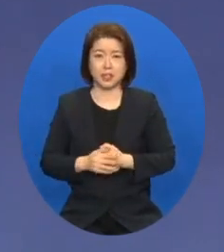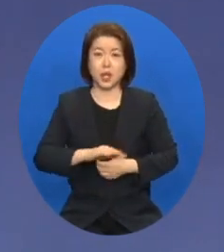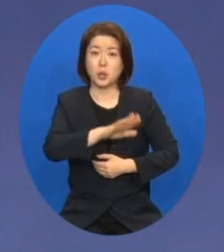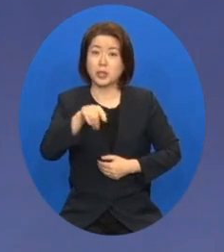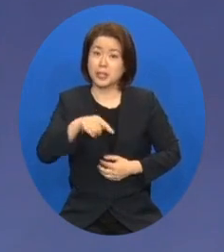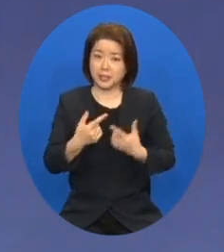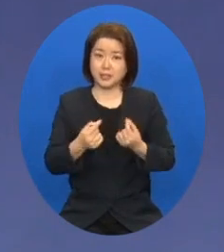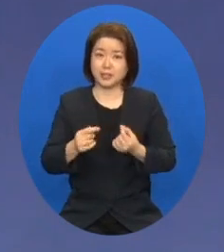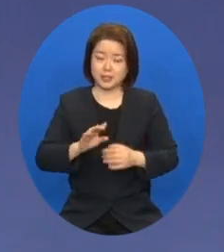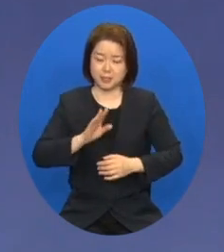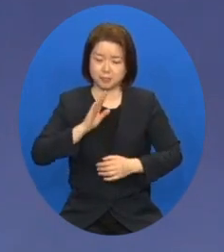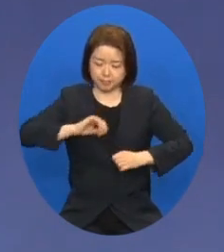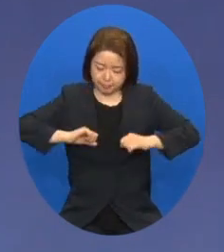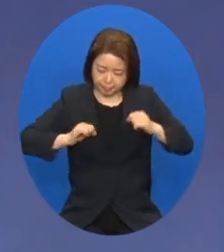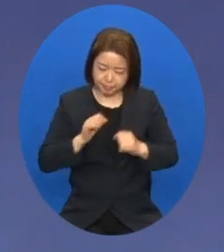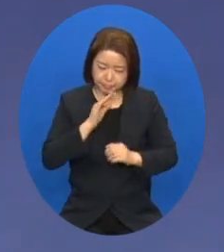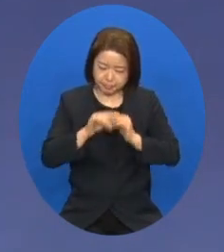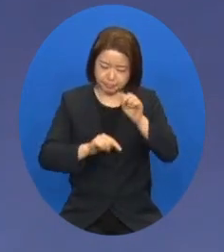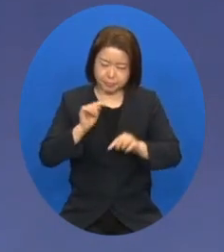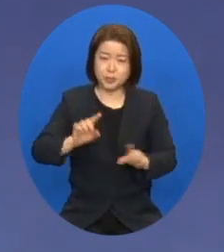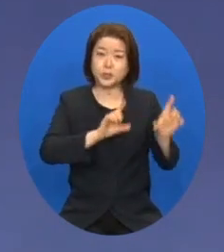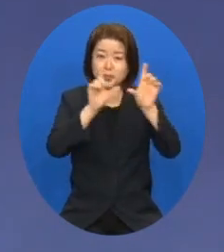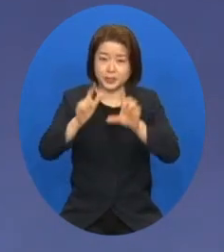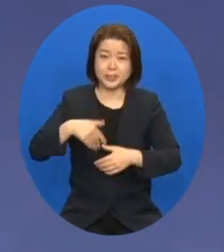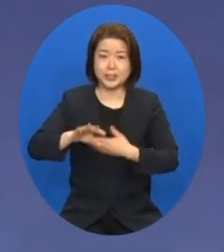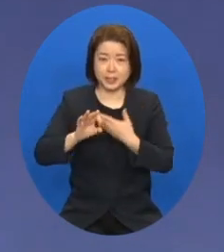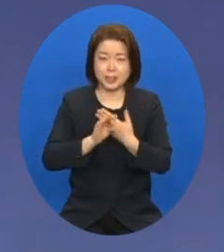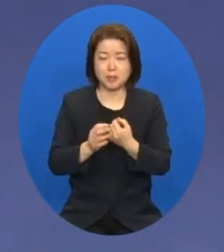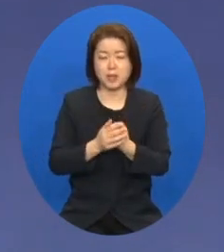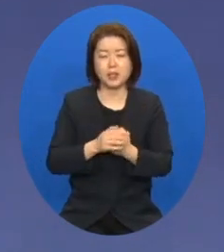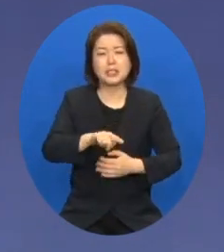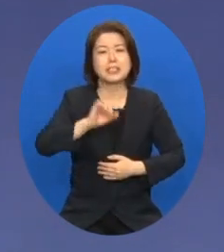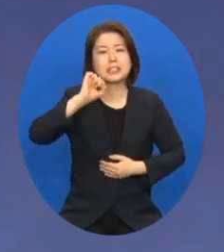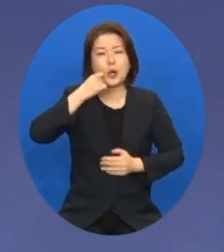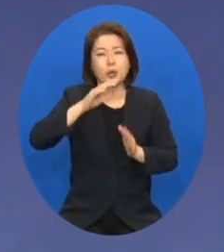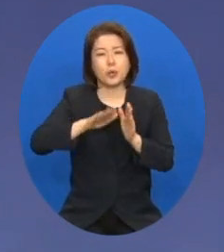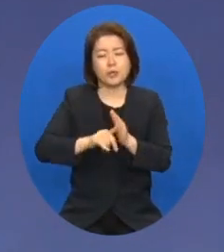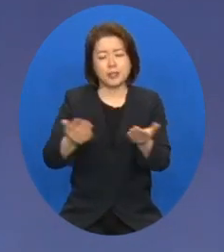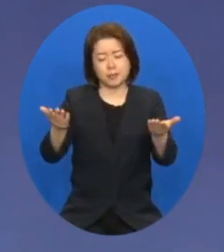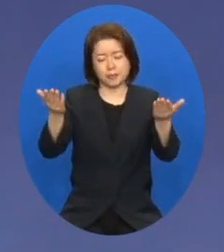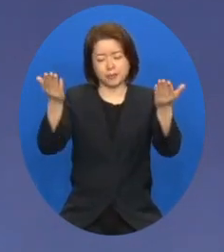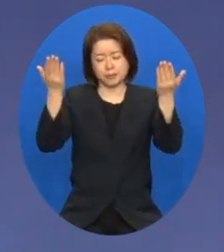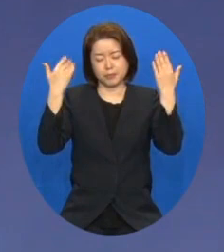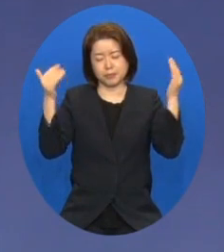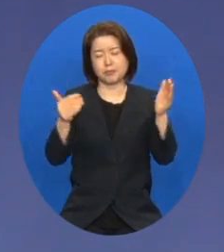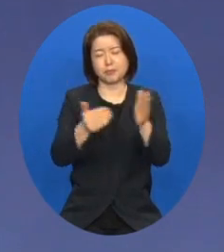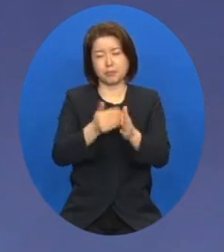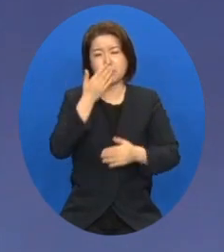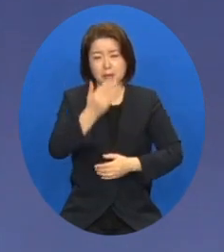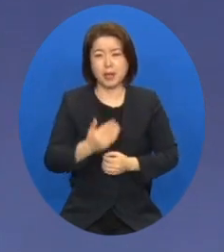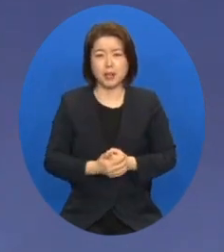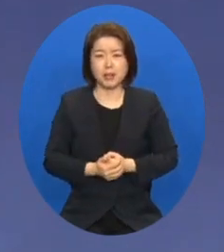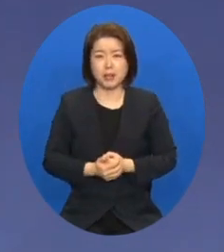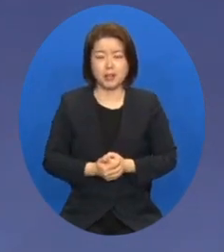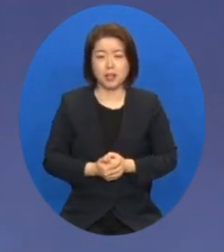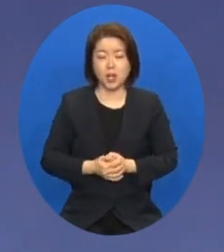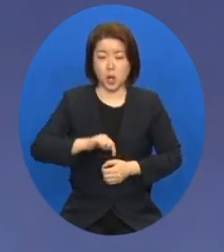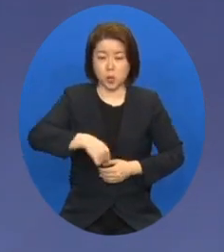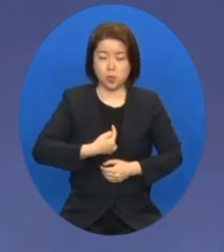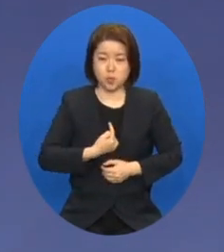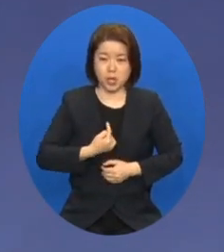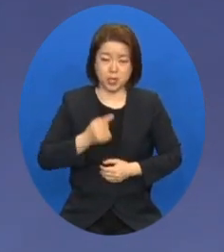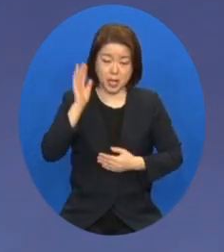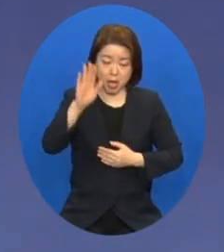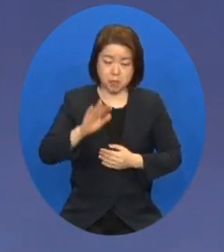살면 지금 이 어려운 때가 어느덧 지나갈 때가 옵니다 그리고 우리 자신의 놀랍게